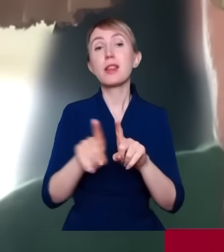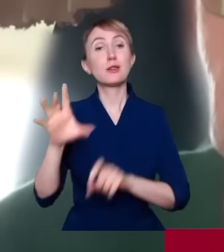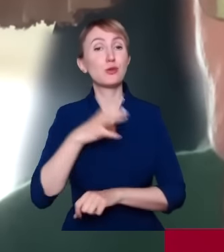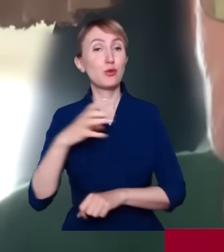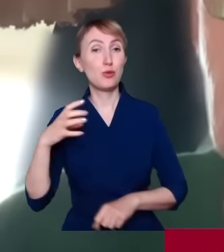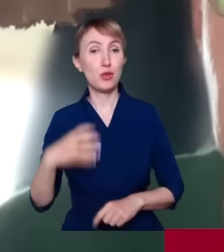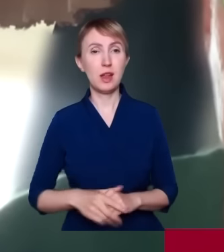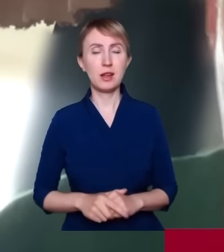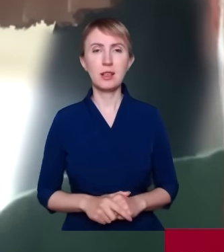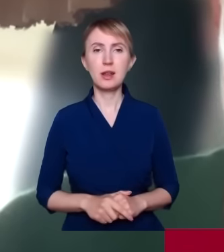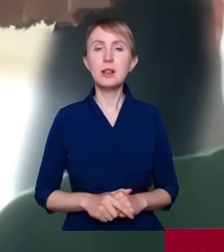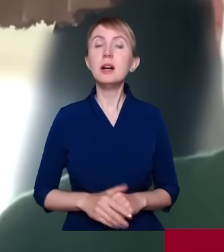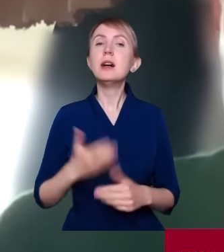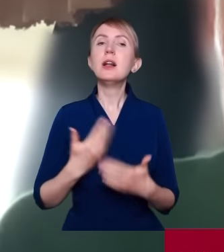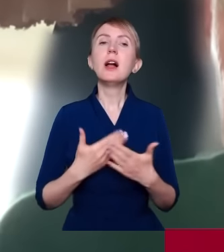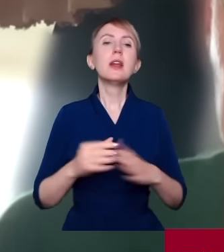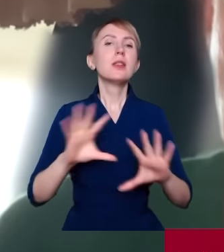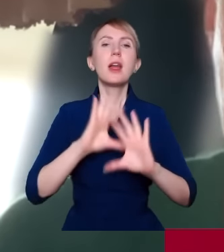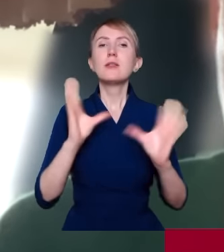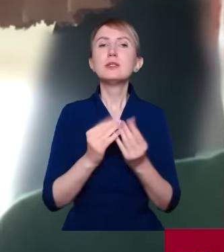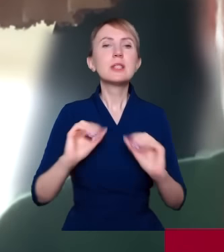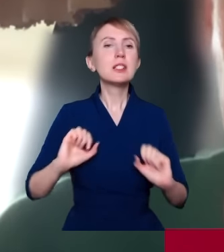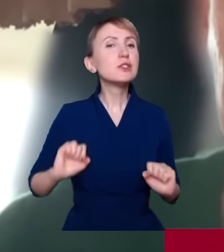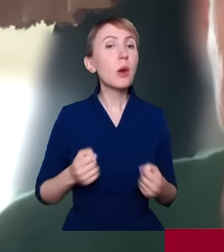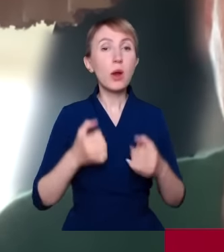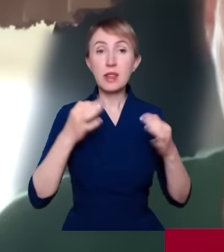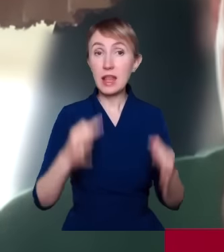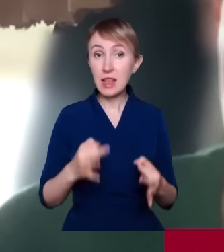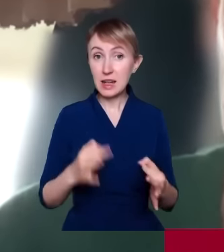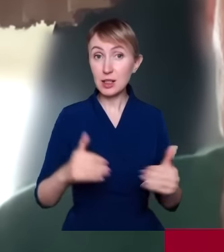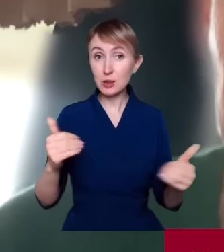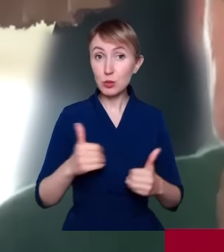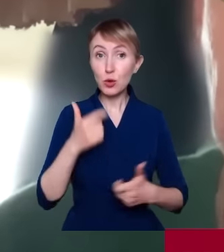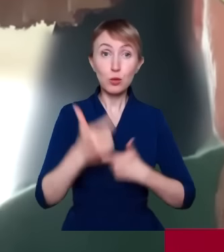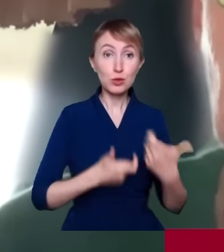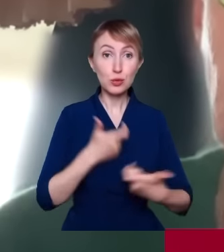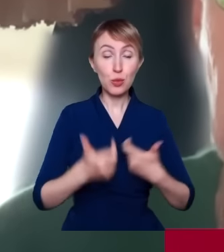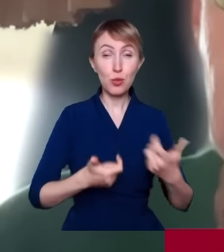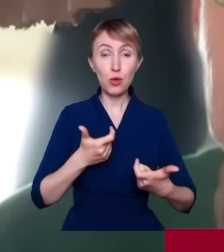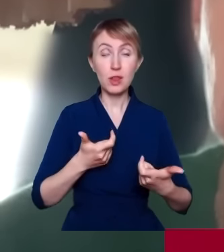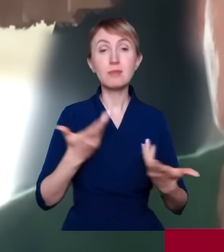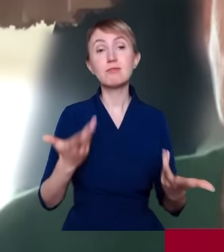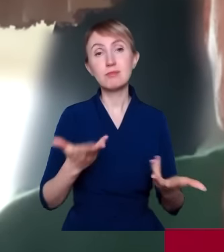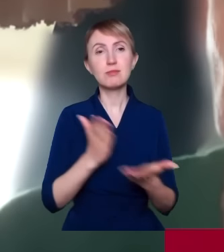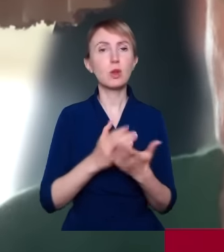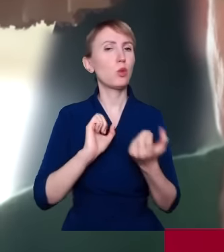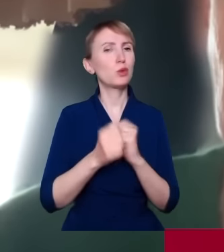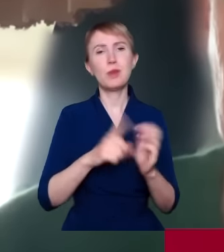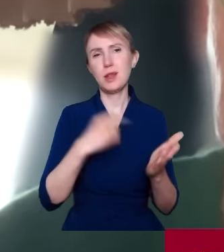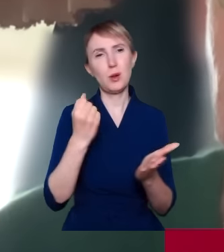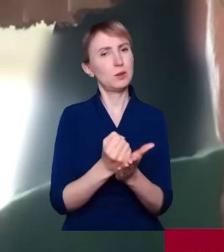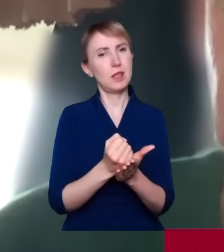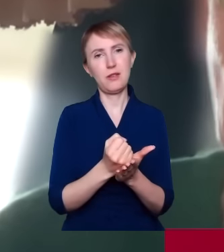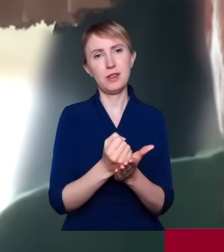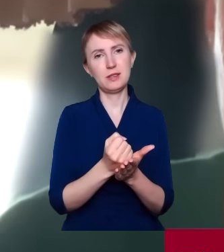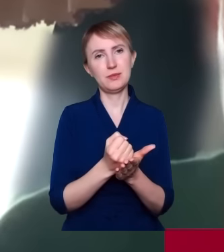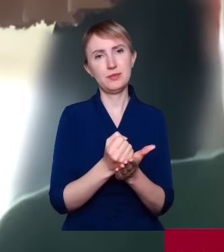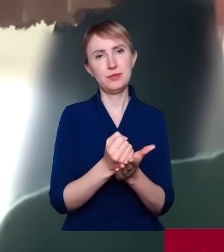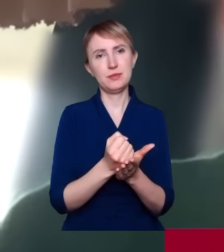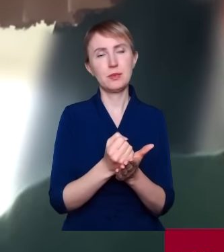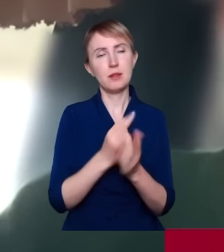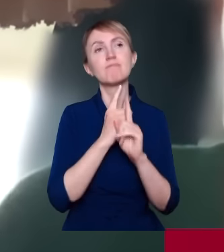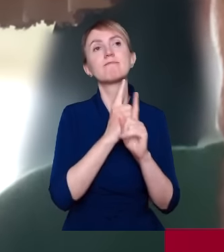zatem wszystkie działania, jakie teraz mogłyby być podjęte, to oczywiście zmiana ustawy w zgodzie z